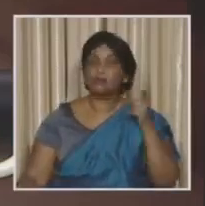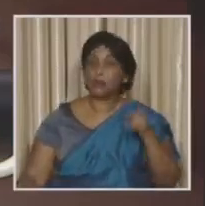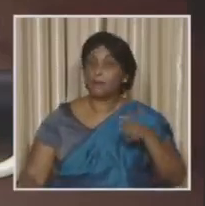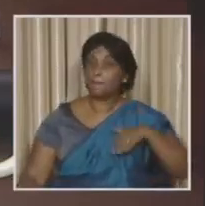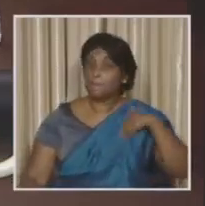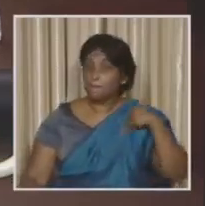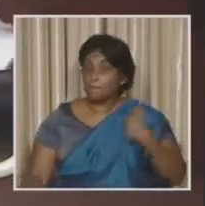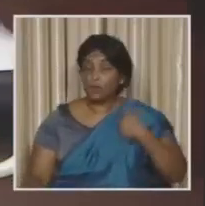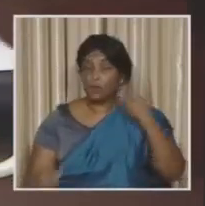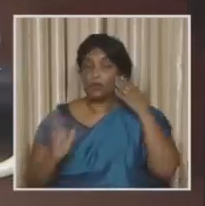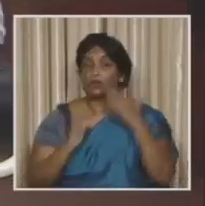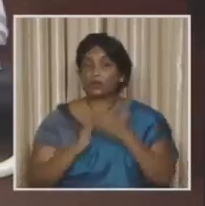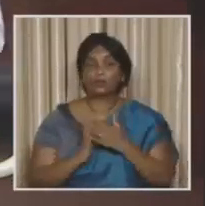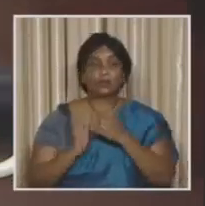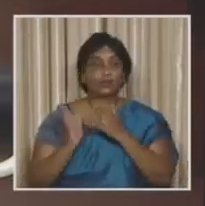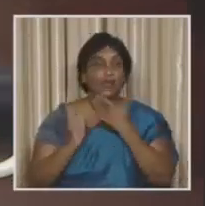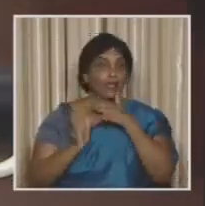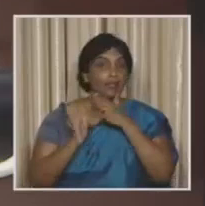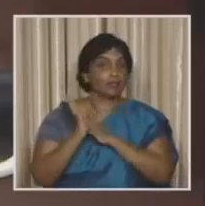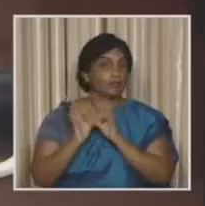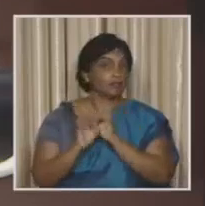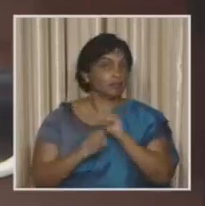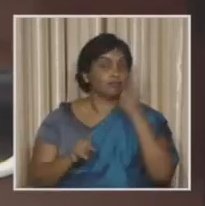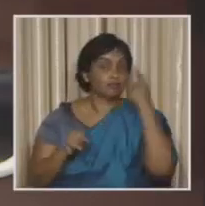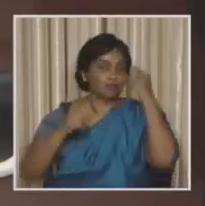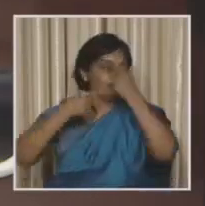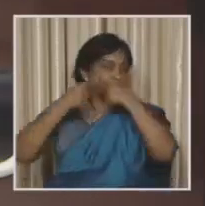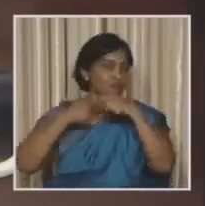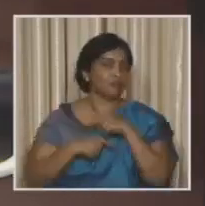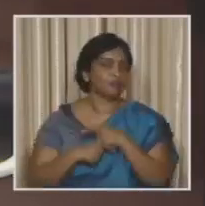ප්‍රධානම කරුණ බවට පත් වුණේ channel 4 නාලිකාව විසින් ඉදිරිපත් කළද කරුණු